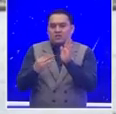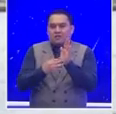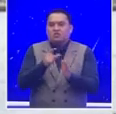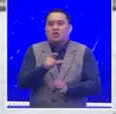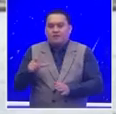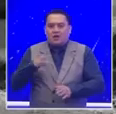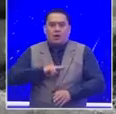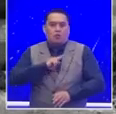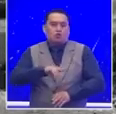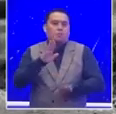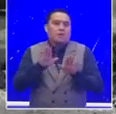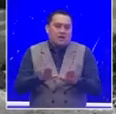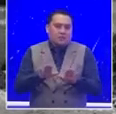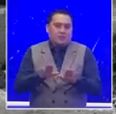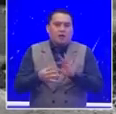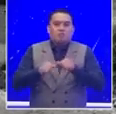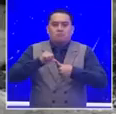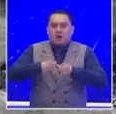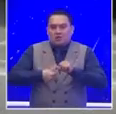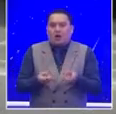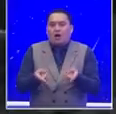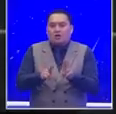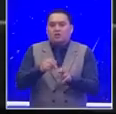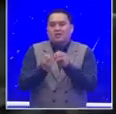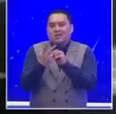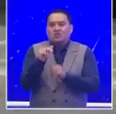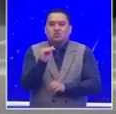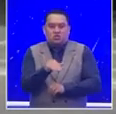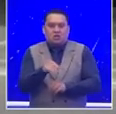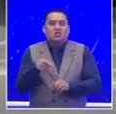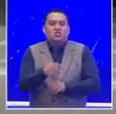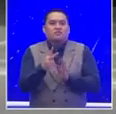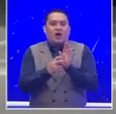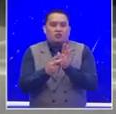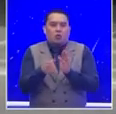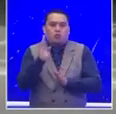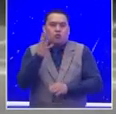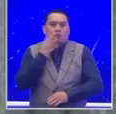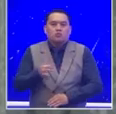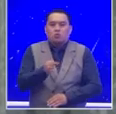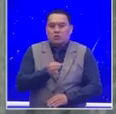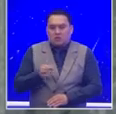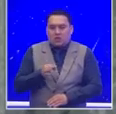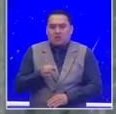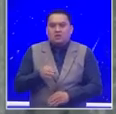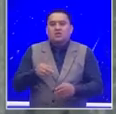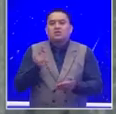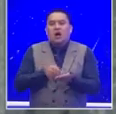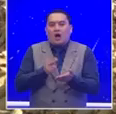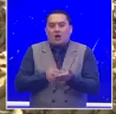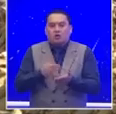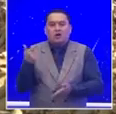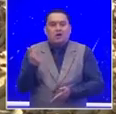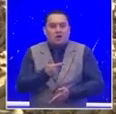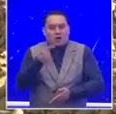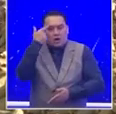тысяч рабочих мест. Из них постоянными останутся 13 тысяч. 1800 из них будут в Алматинской области, которые, что свидетельствует